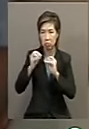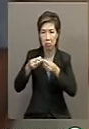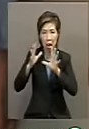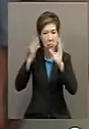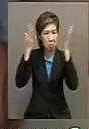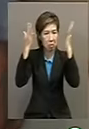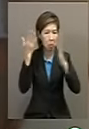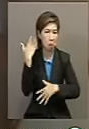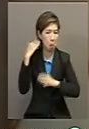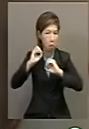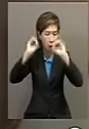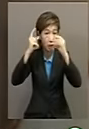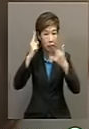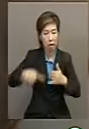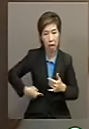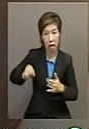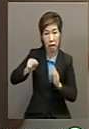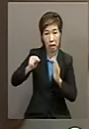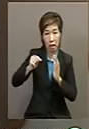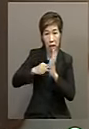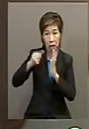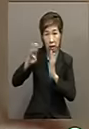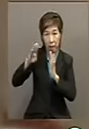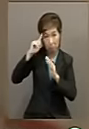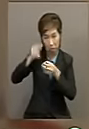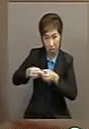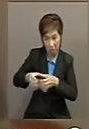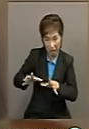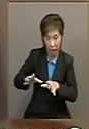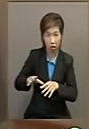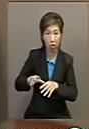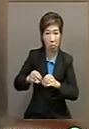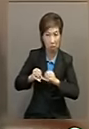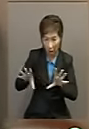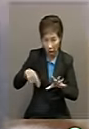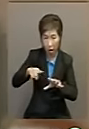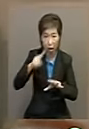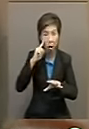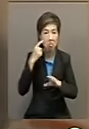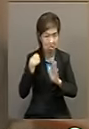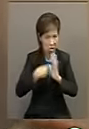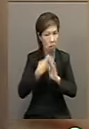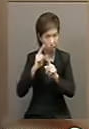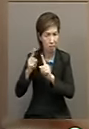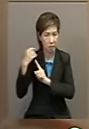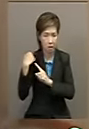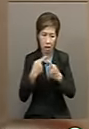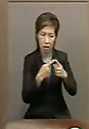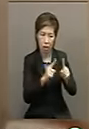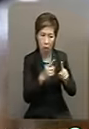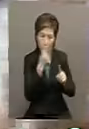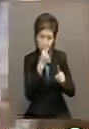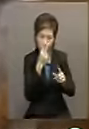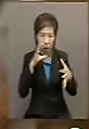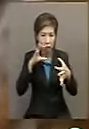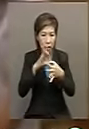าการที่ตับมันจะแตกขึ้นมาได้เนี่ยมันมีลักษณะหลายประการแต่ว่าโดยภาพรวมครับมันจะมีเลือด